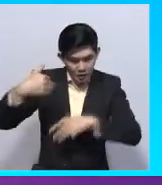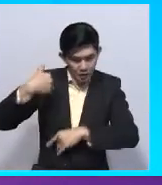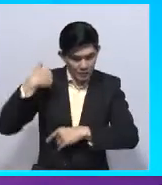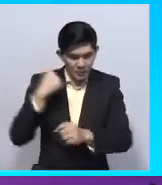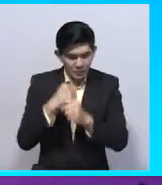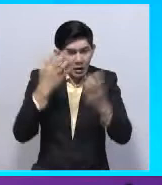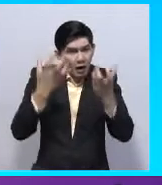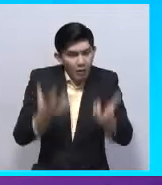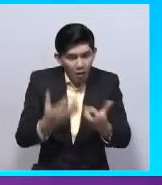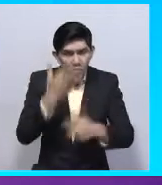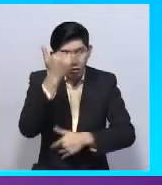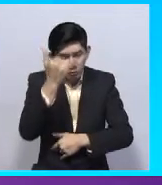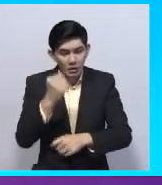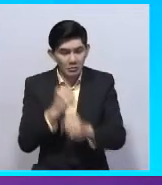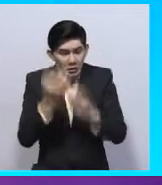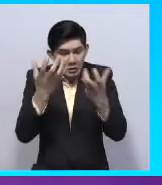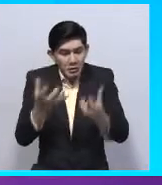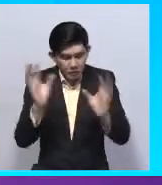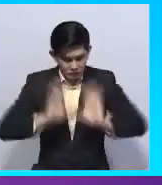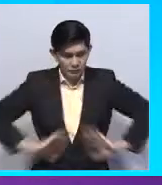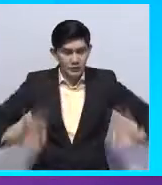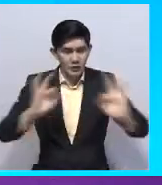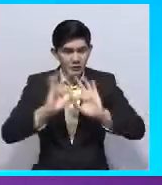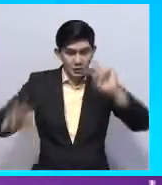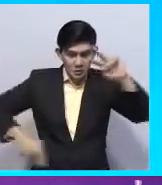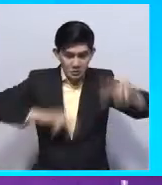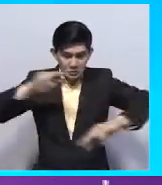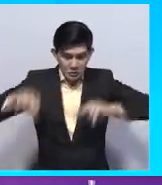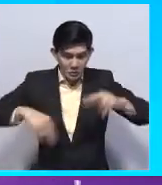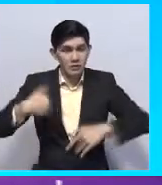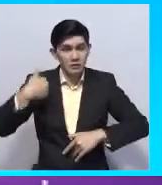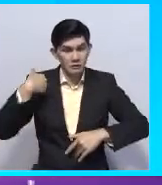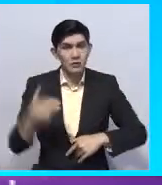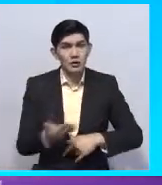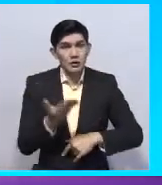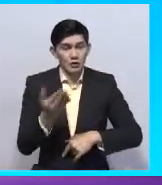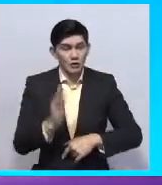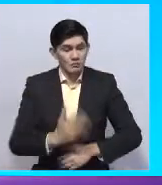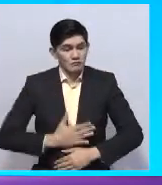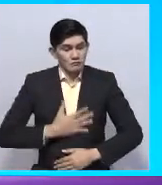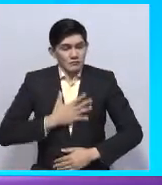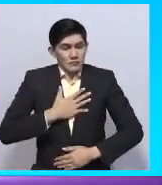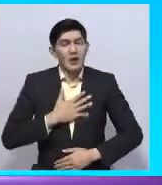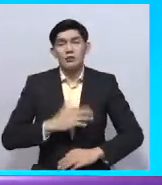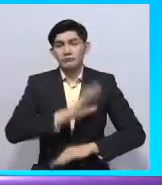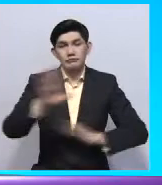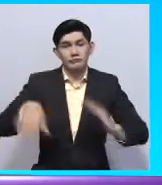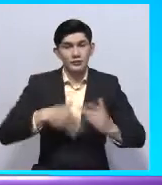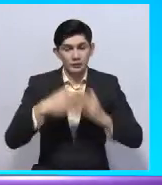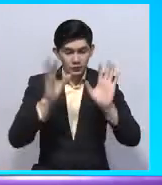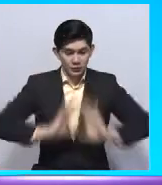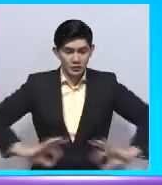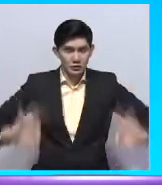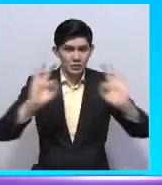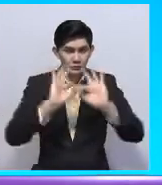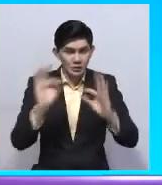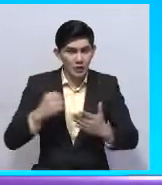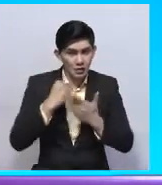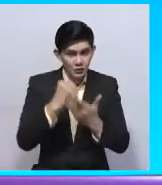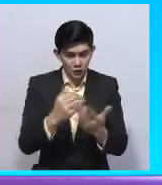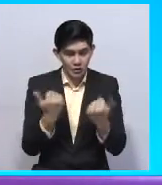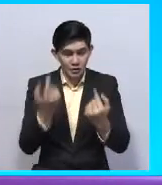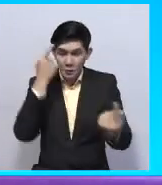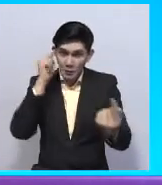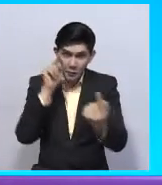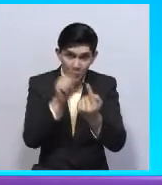างหนักนะคะเพราะถือว่า2หน่วยงานนี้เป็นหน่วยงานหลักๆที่ดูแลเรื่องนี้ด้วยโดยขอให้ภูมิใจนะคะว่าทุกคนนั้นมีส่วนสำคัญที่ทำให้เรื่